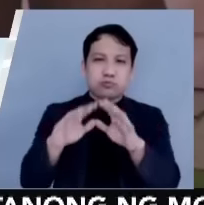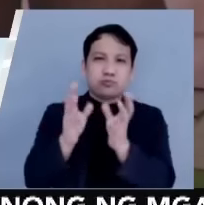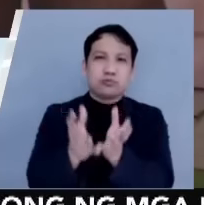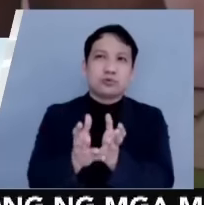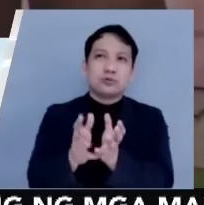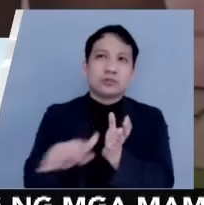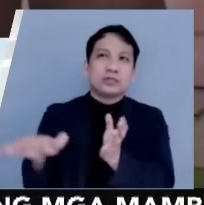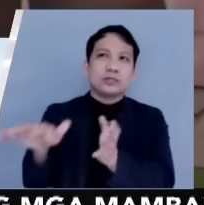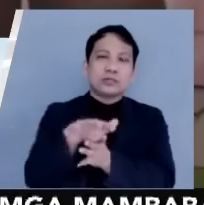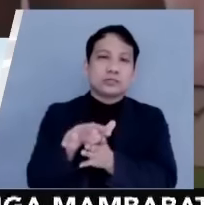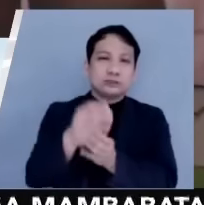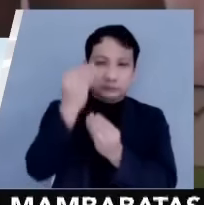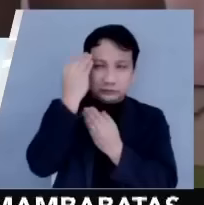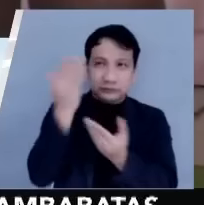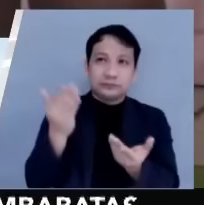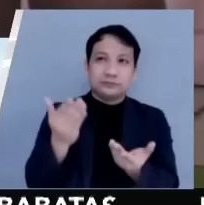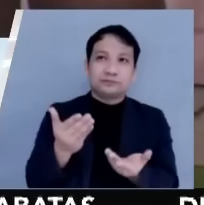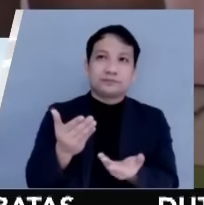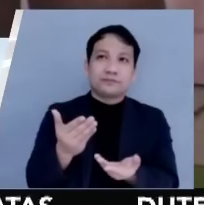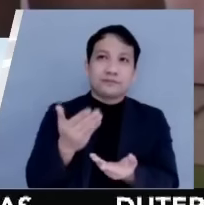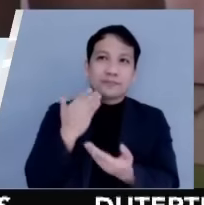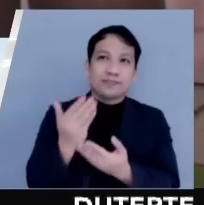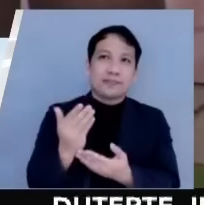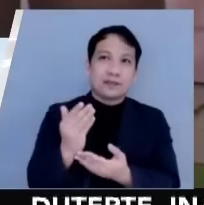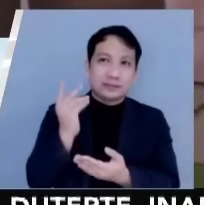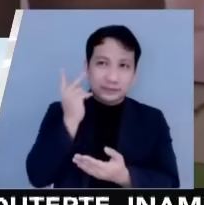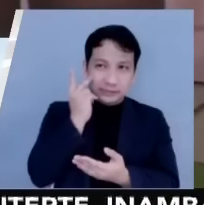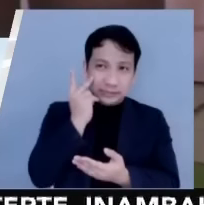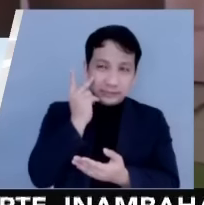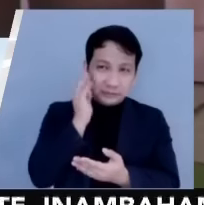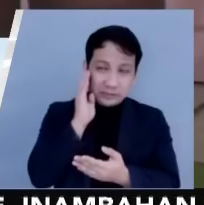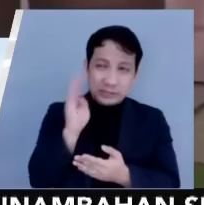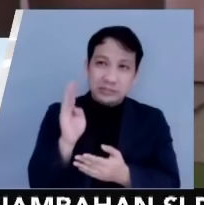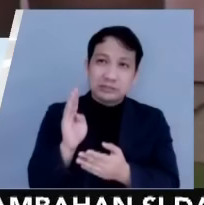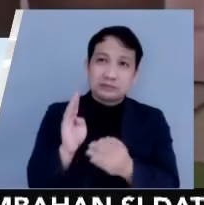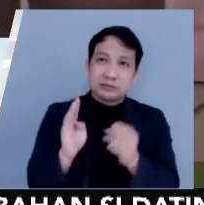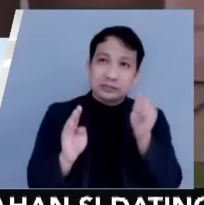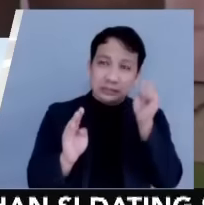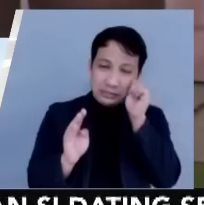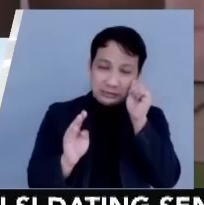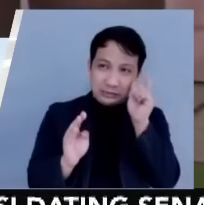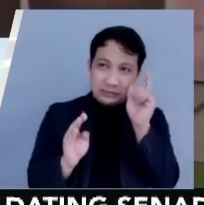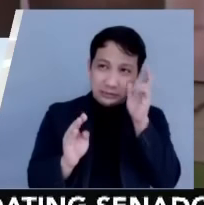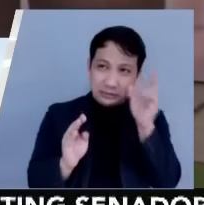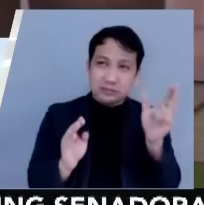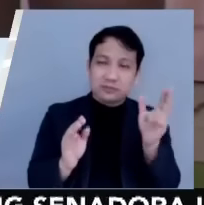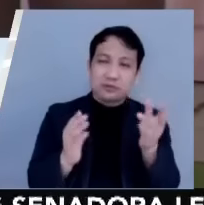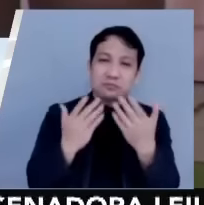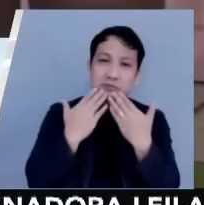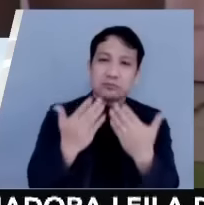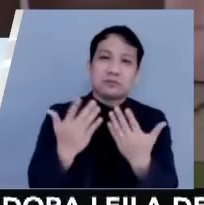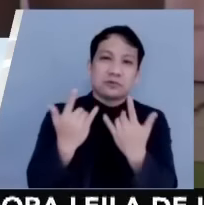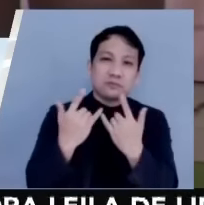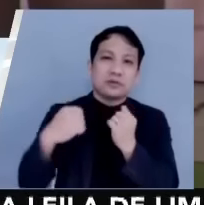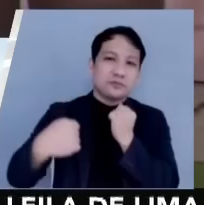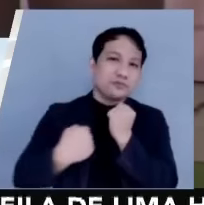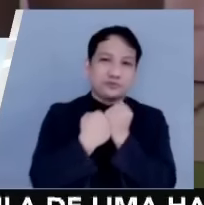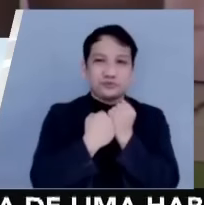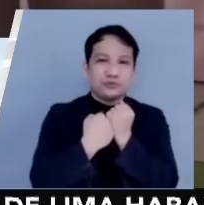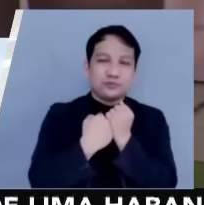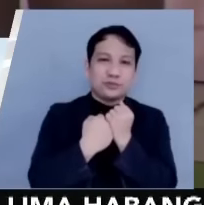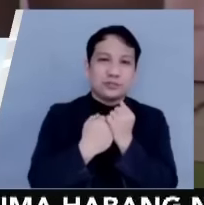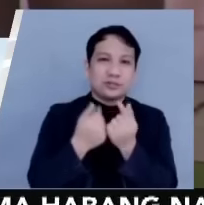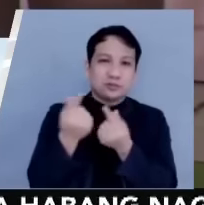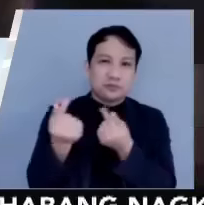ng pelikula na sina Catherine Bernardo and Alden Richards sa pagmamahal at suportang natanggap mula sa mga kapuso